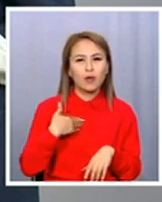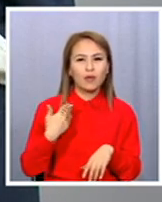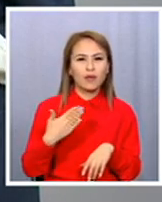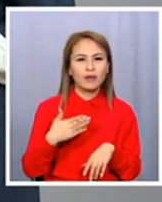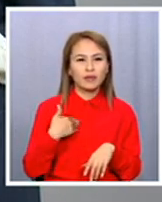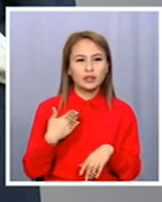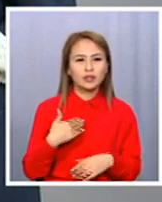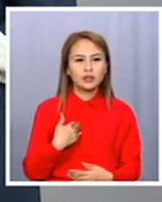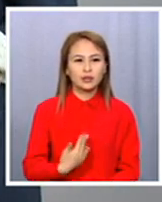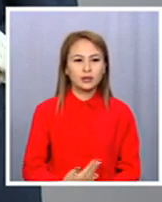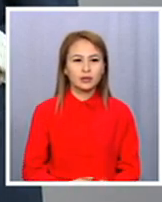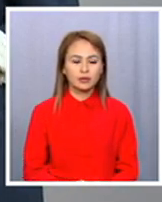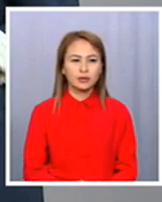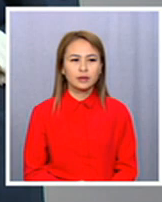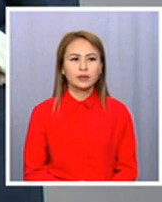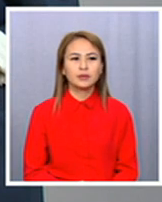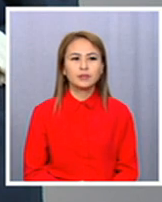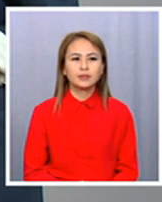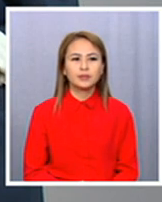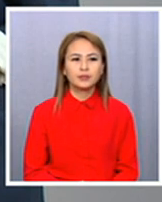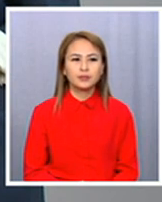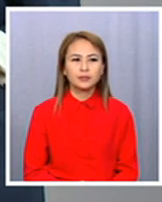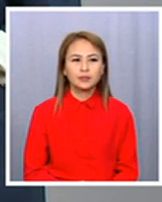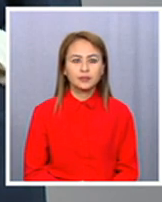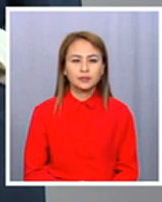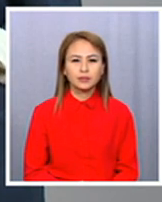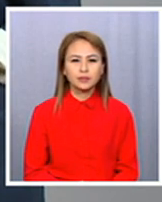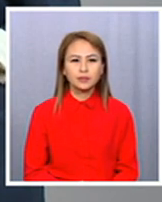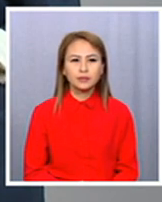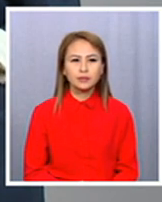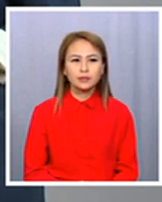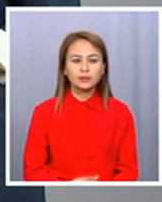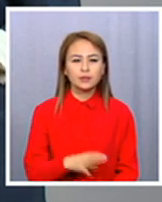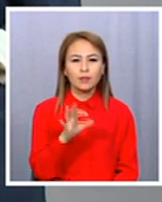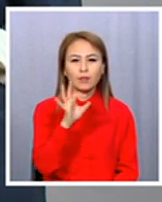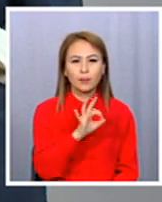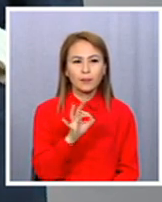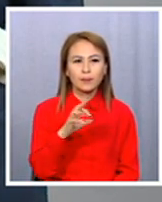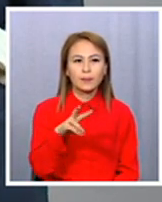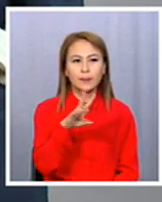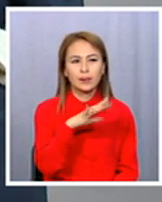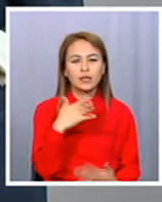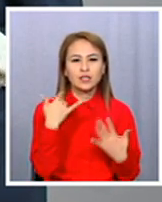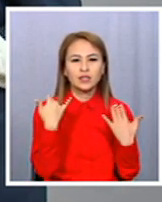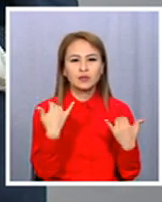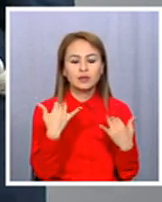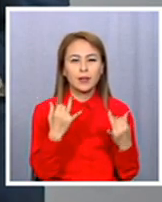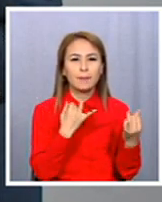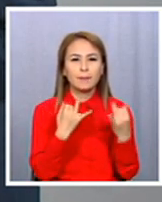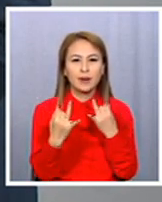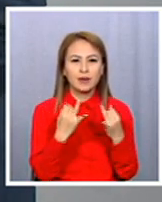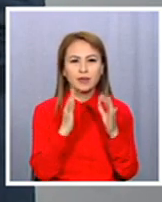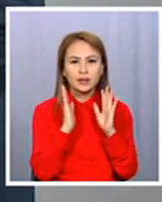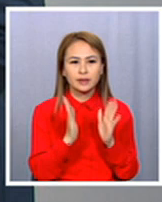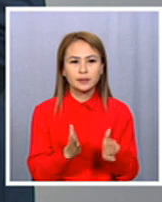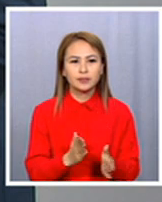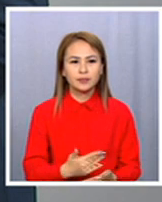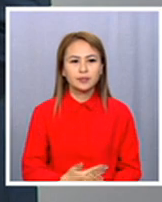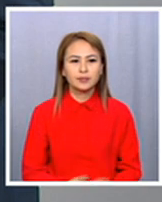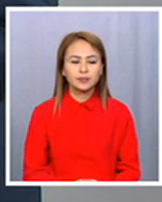много в овощах и фруктах. Об этом мы с вами сегодня поговорим.